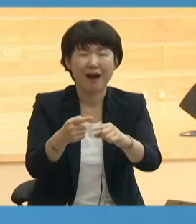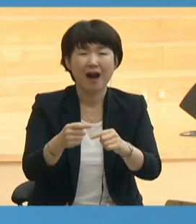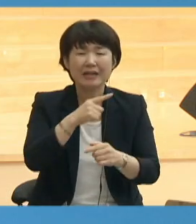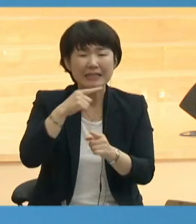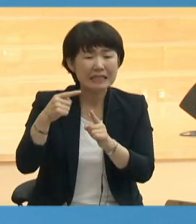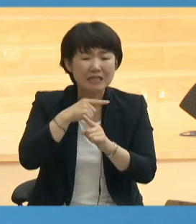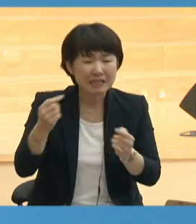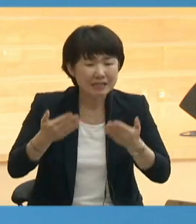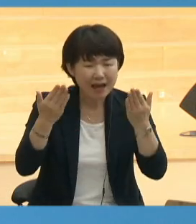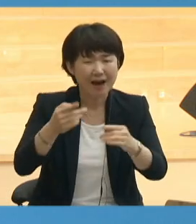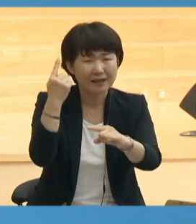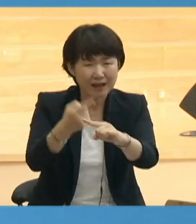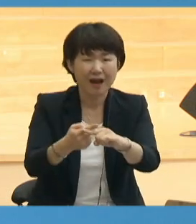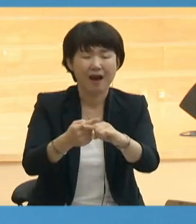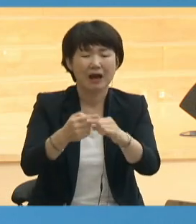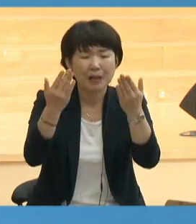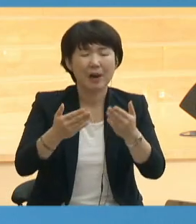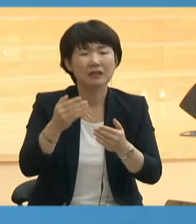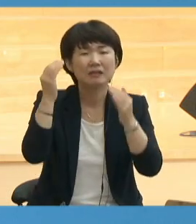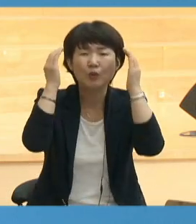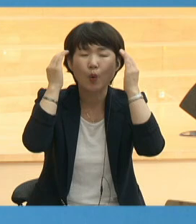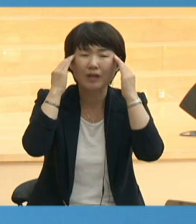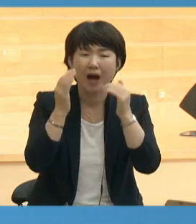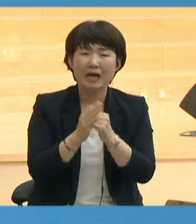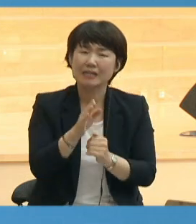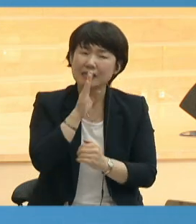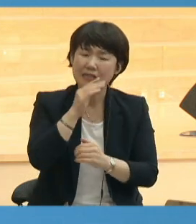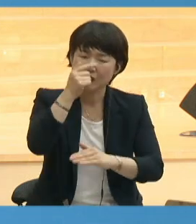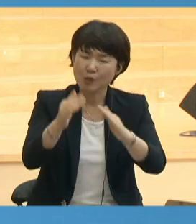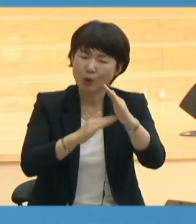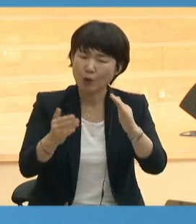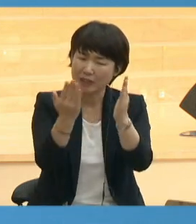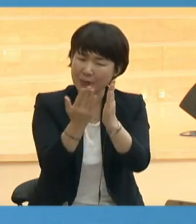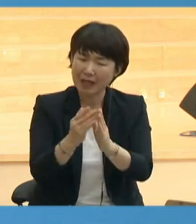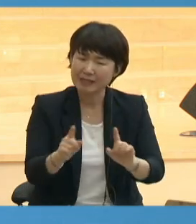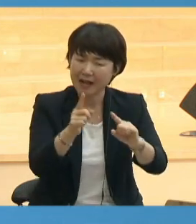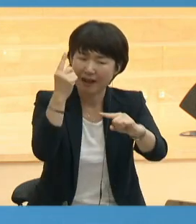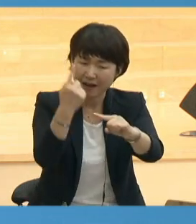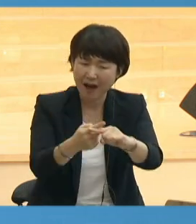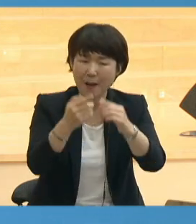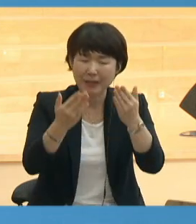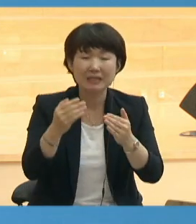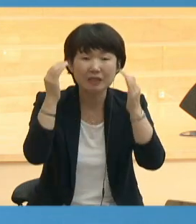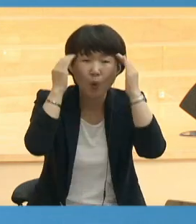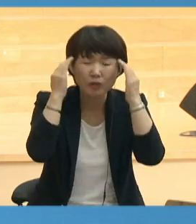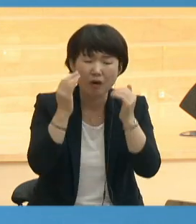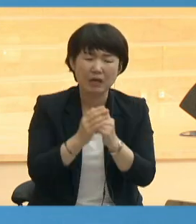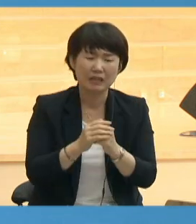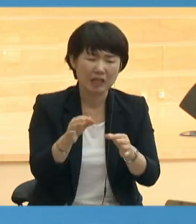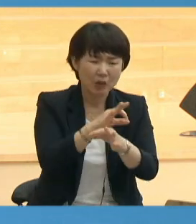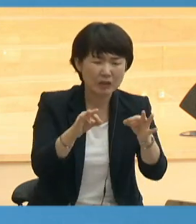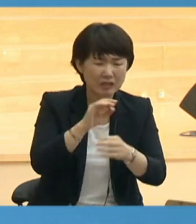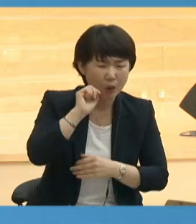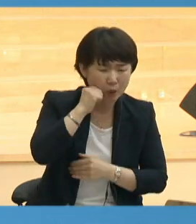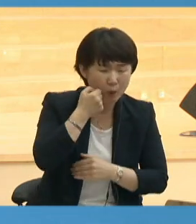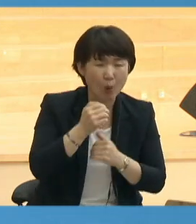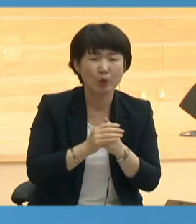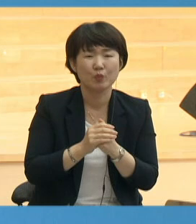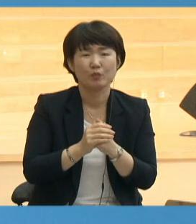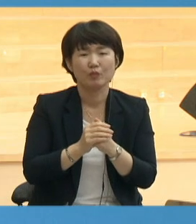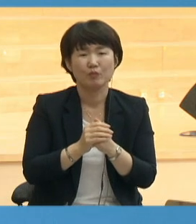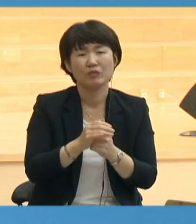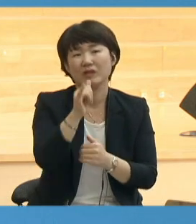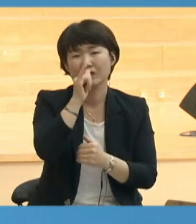고난 참 성도 답게 살다가 당하는 구나 그런 외면 경제적인 어려움 요즘 코란